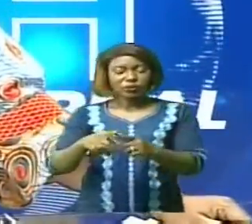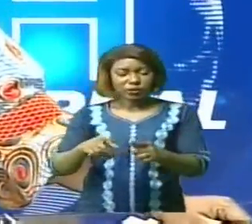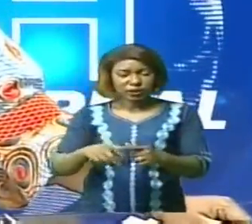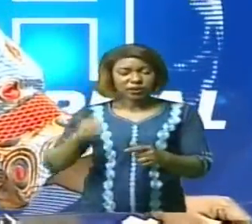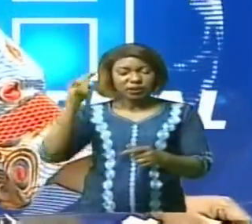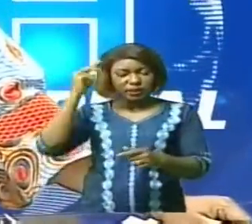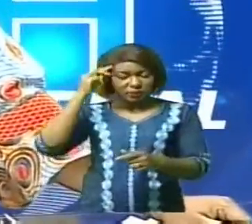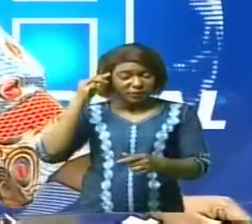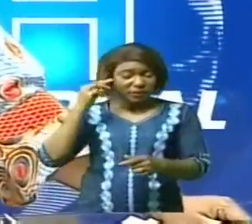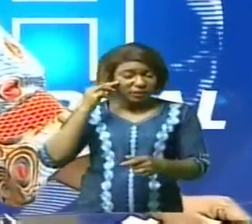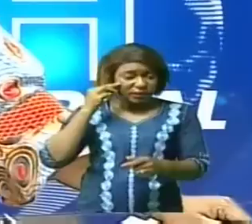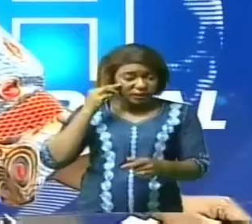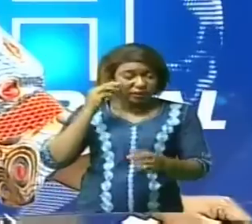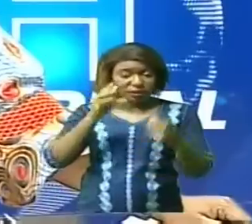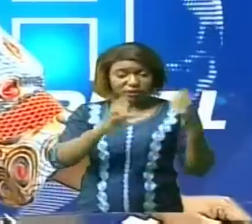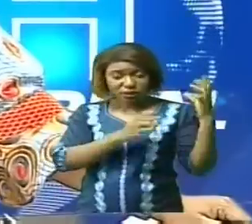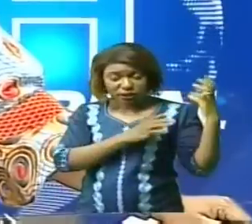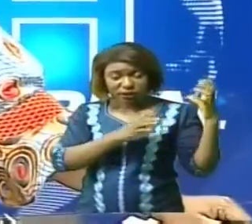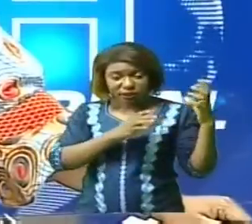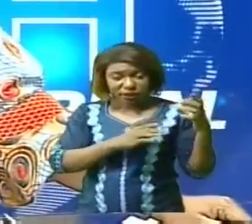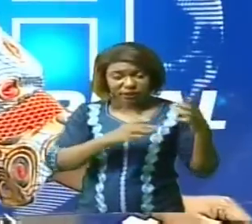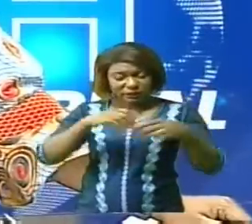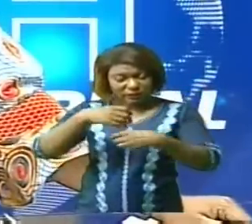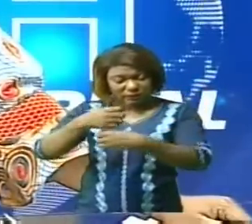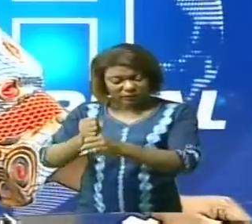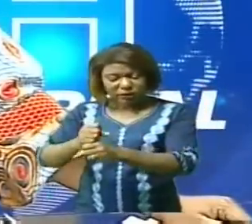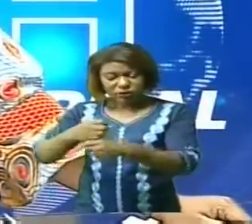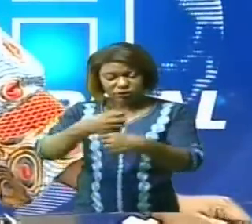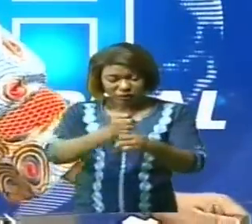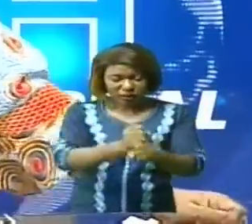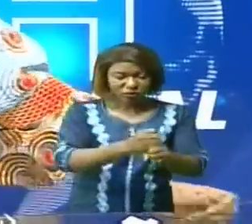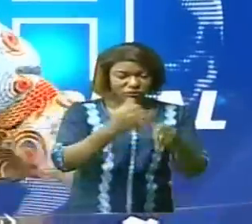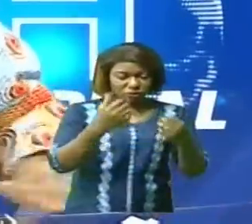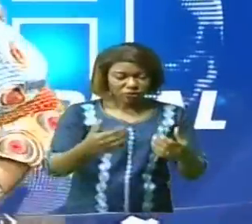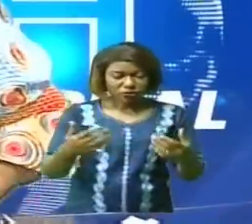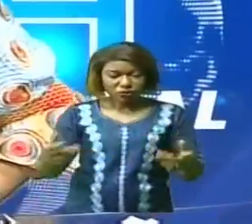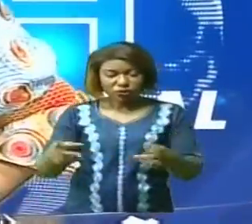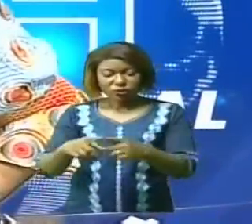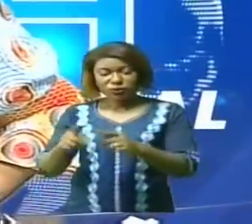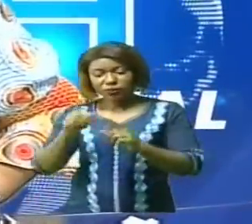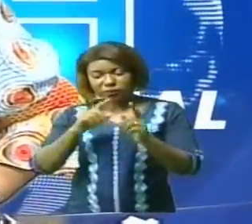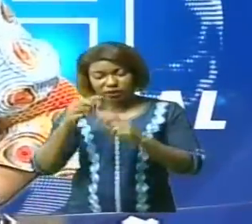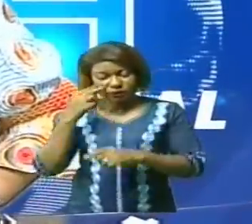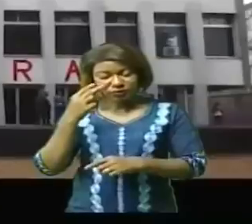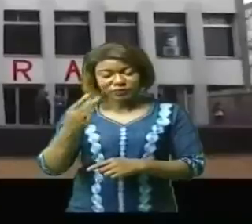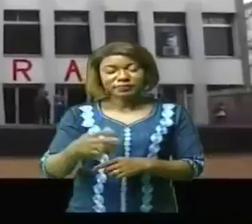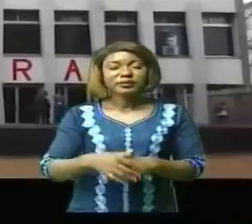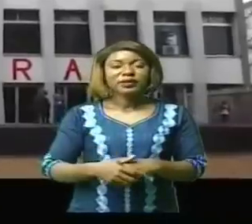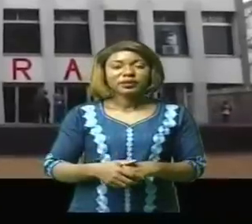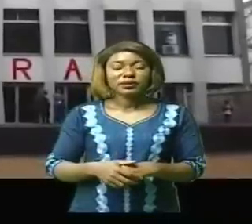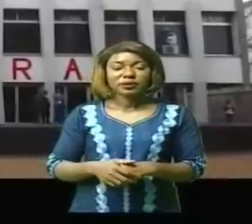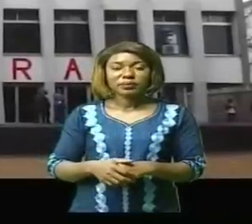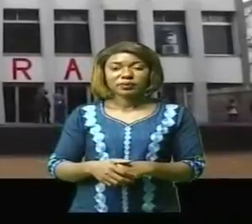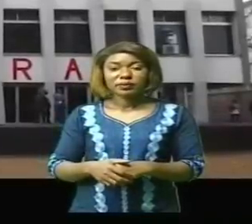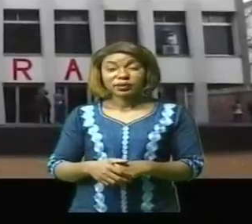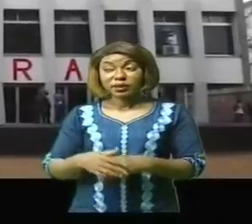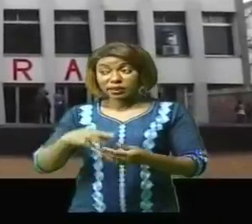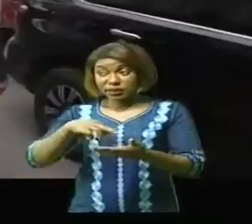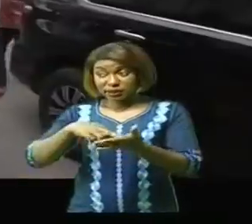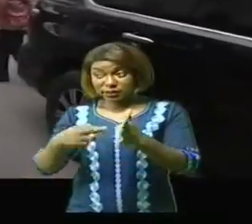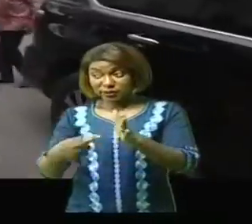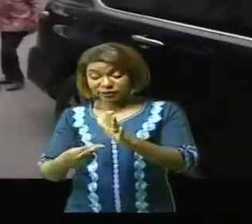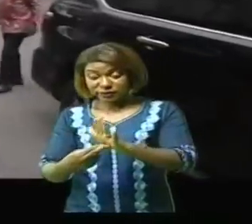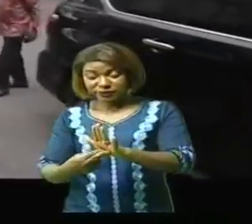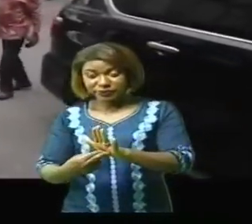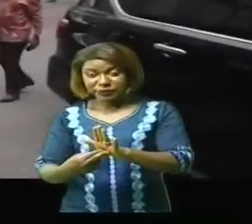lors d'une conférence débat animée à l'Université pédagogique nationale et d'État avec Mireille Ndeke. L'entrepreneuriat, l'un des